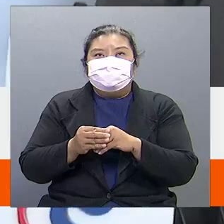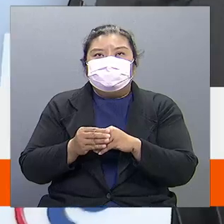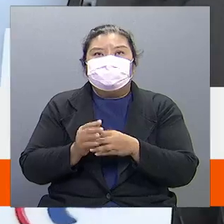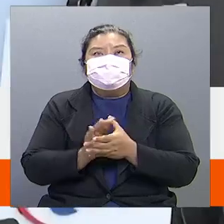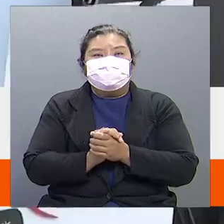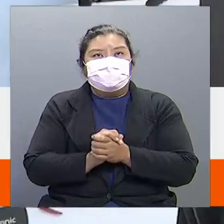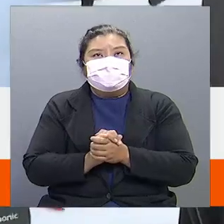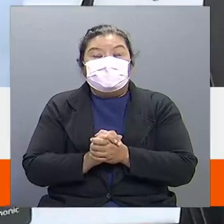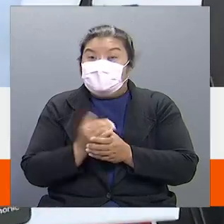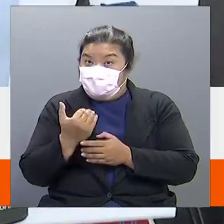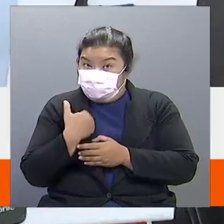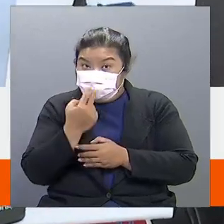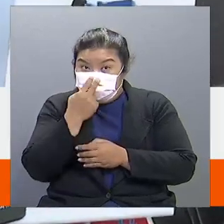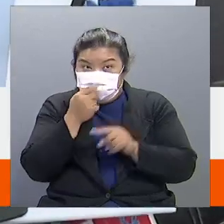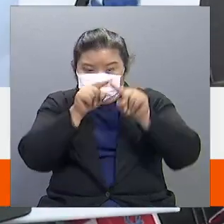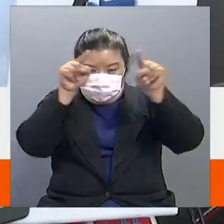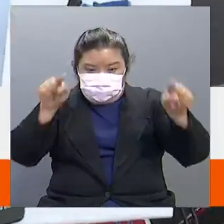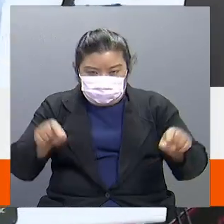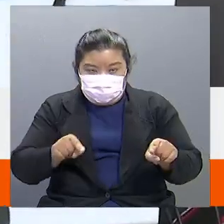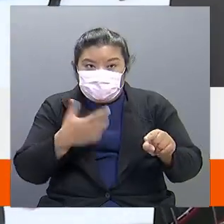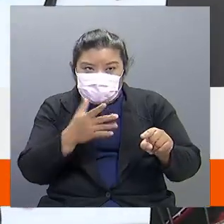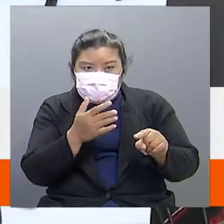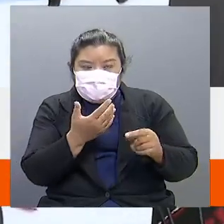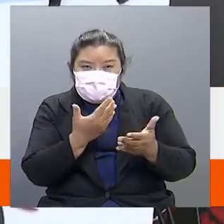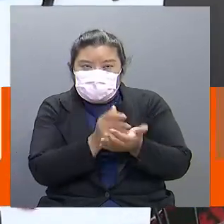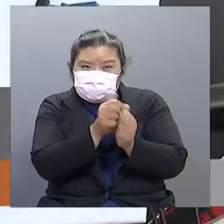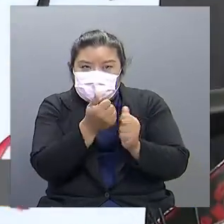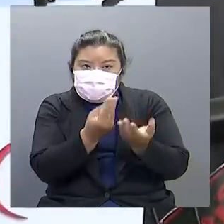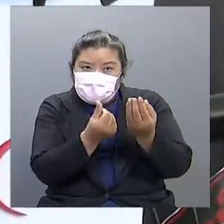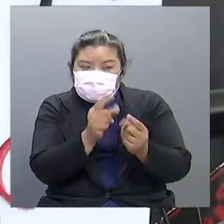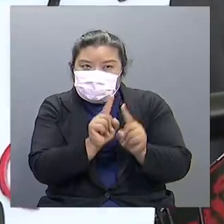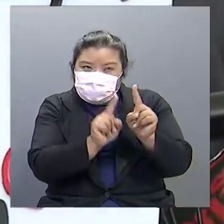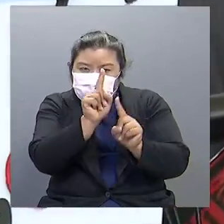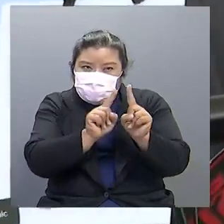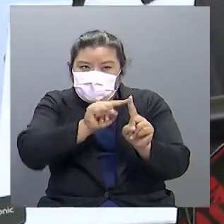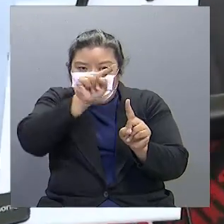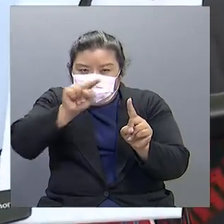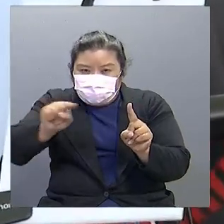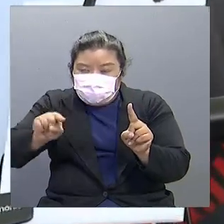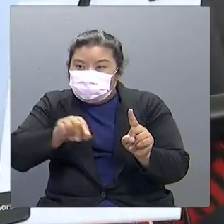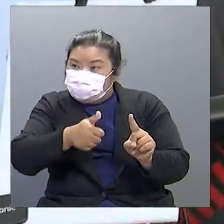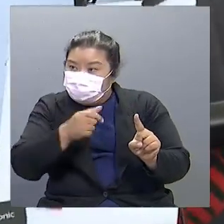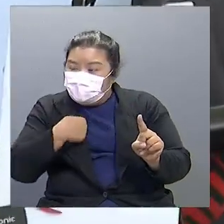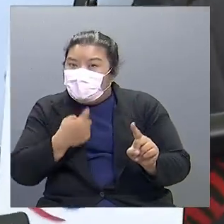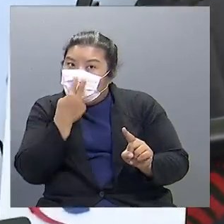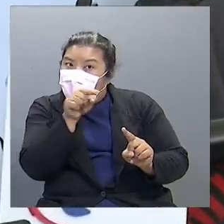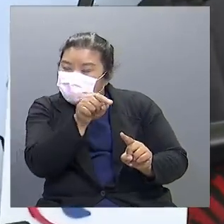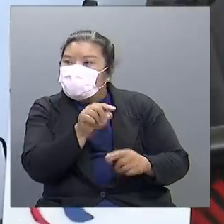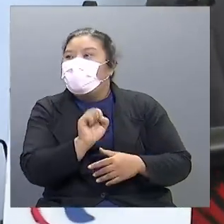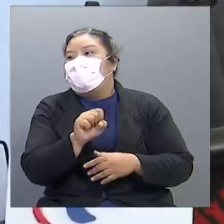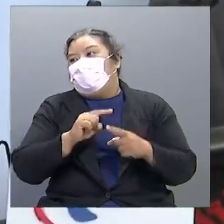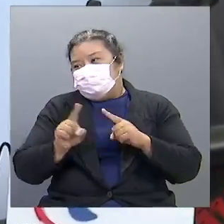จอให้เรารู้ว่าวันนี้ฉันเทรดได้เท่านั้นก็เลยเชื่อ ใช่ใช ่แล้วก็บวกความเป็นศิลปินด้วย ใช่ค่ะแล้วเขาดูเป็นคนที่แบบว่